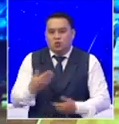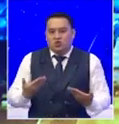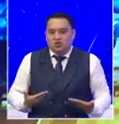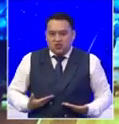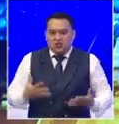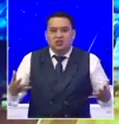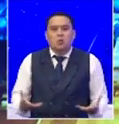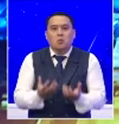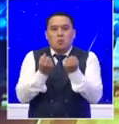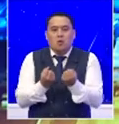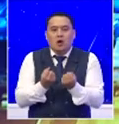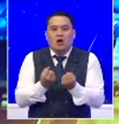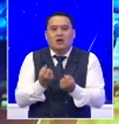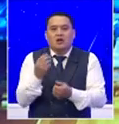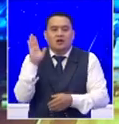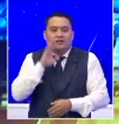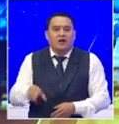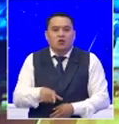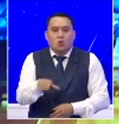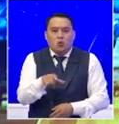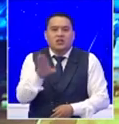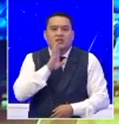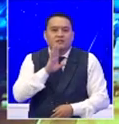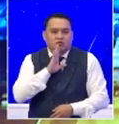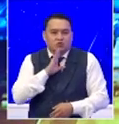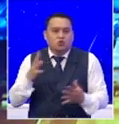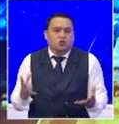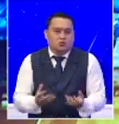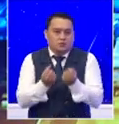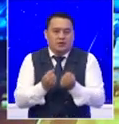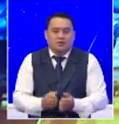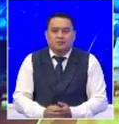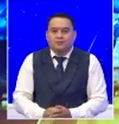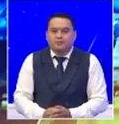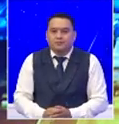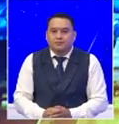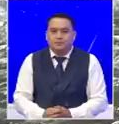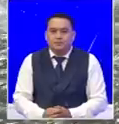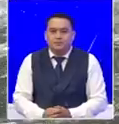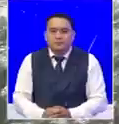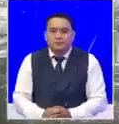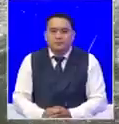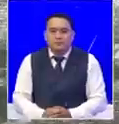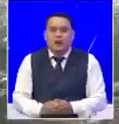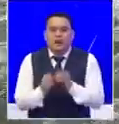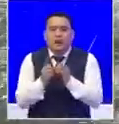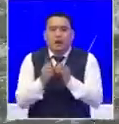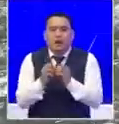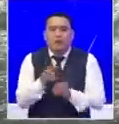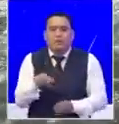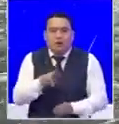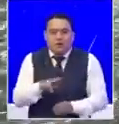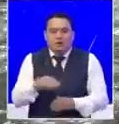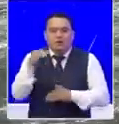жизнью, спас тонущую в ледяной реке 3-летнюю девочку. Все подробности у Айнур Мирхановой. 11 мая в 7